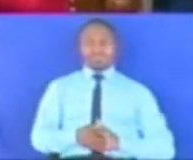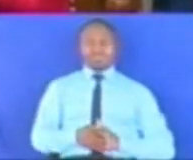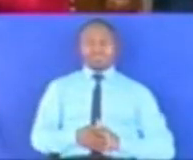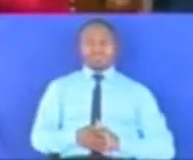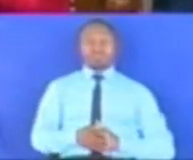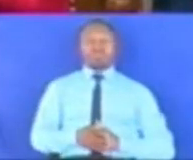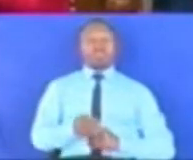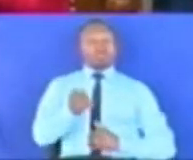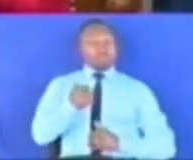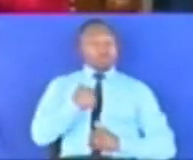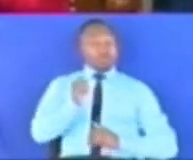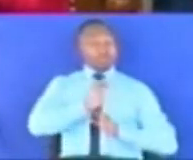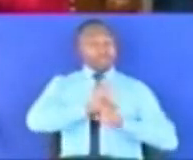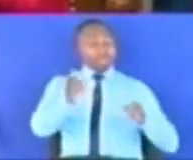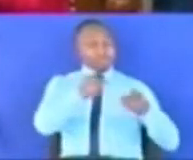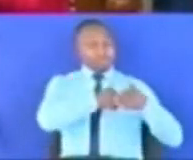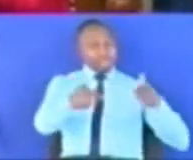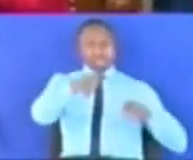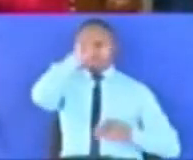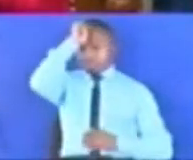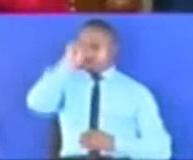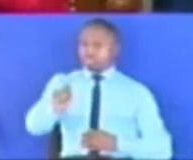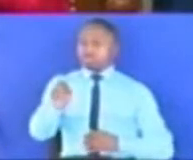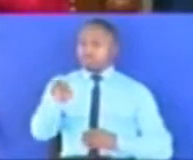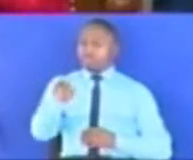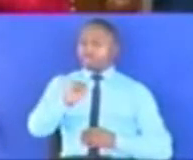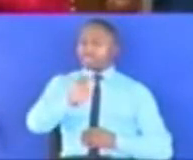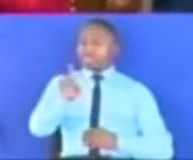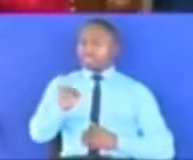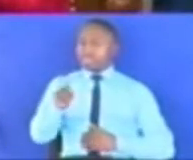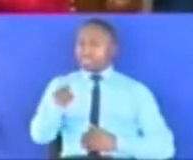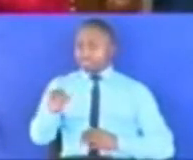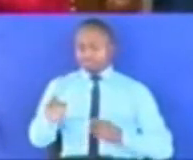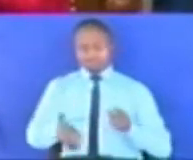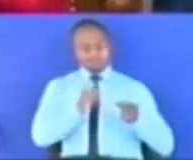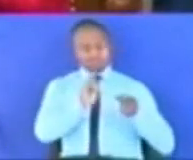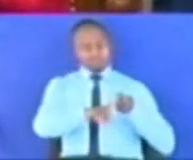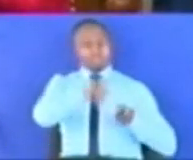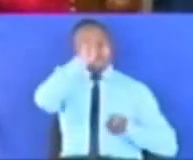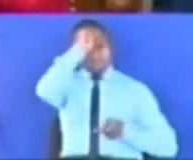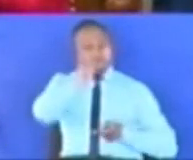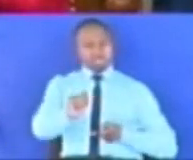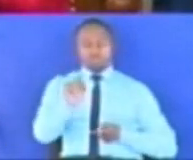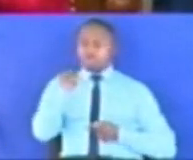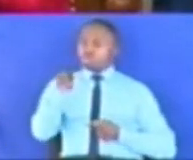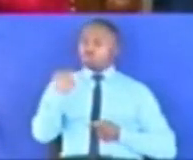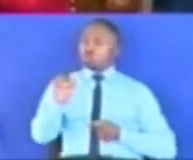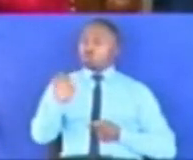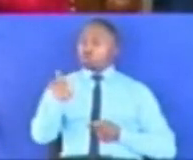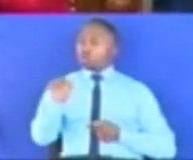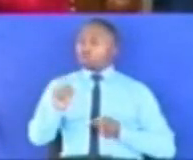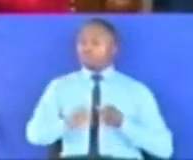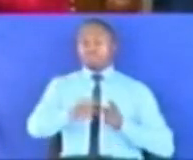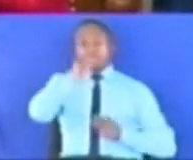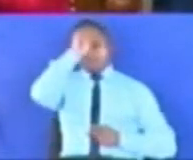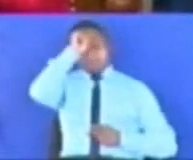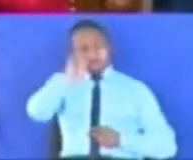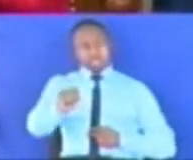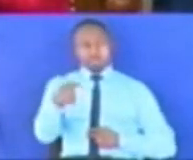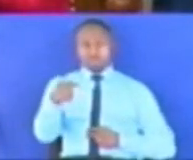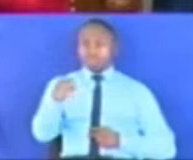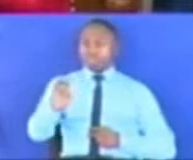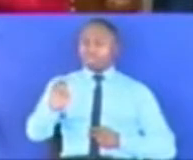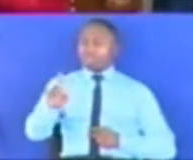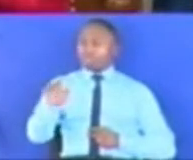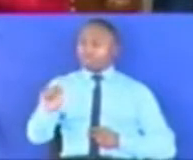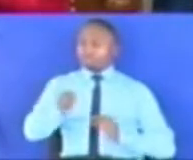wanaume. Nilikuwa nimeshamtaja mheshimiwa Riziki Lulida, atafuatiwa na mheshimiwa Nora Mzeru, mheshimiwa Tekla